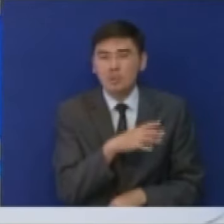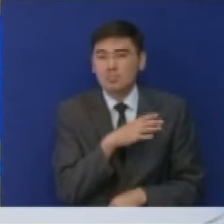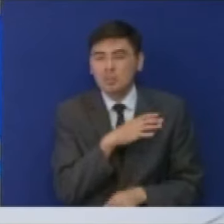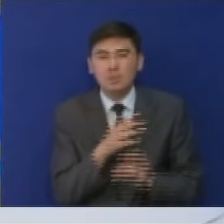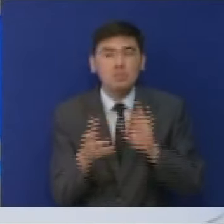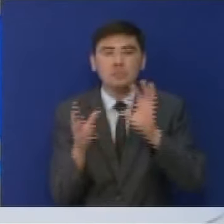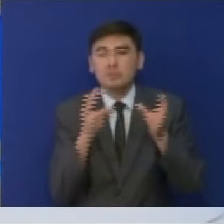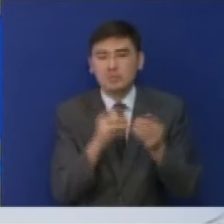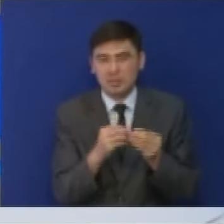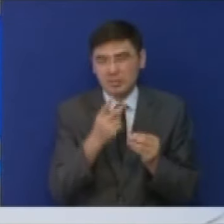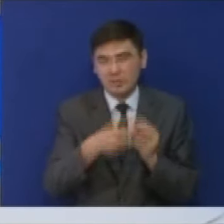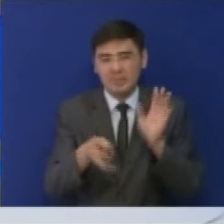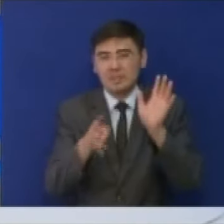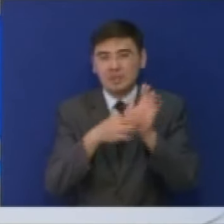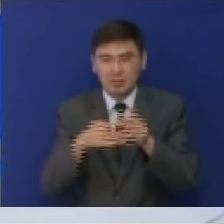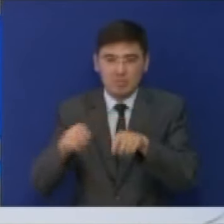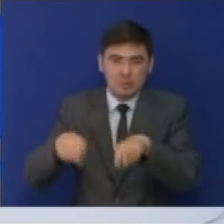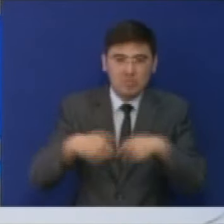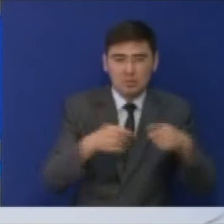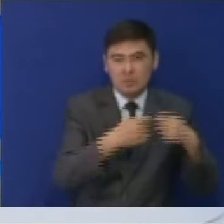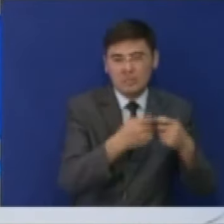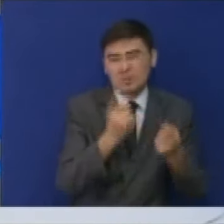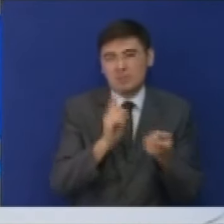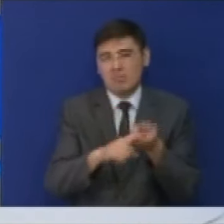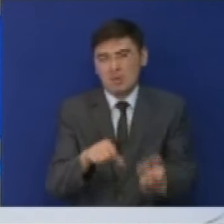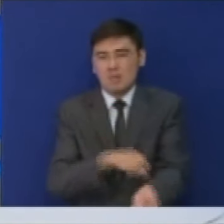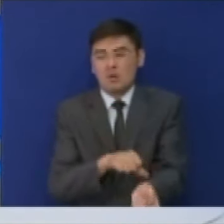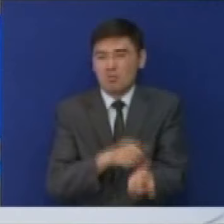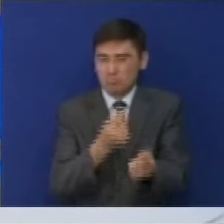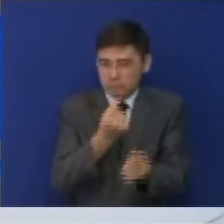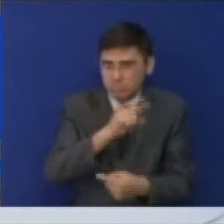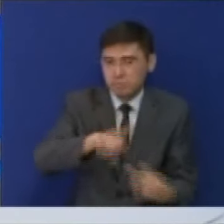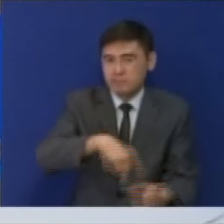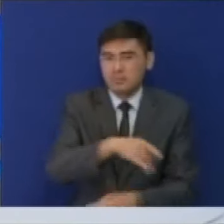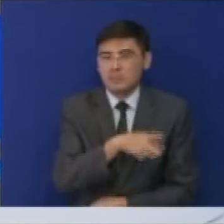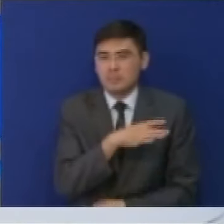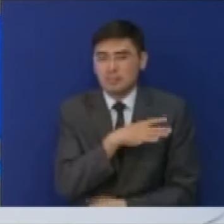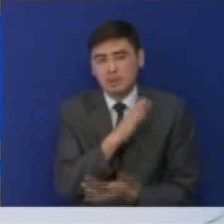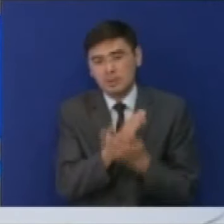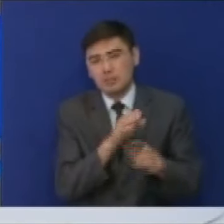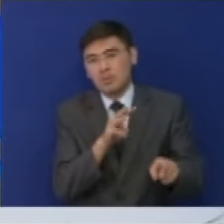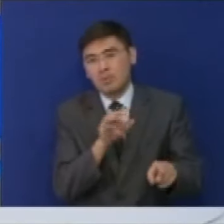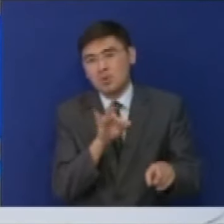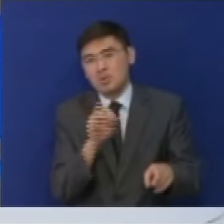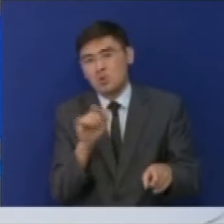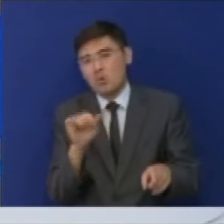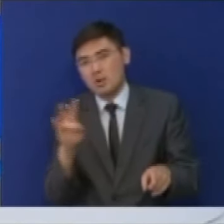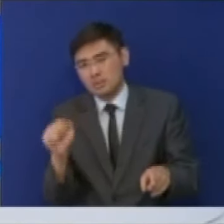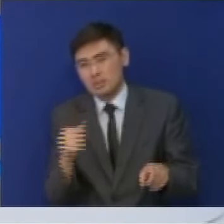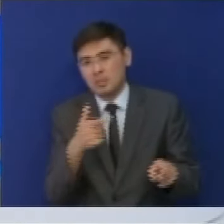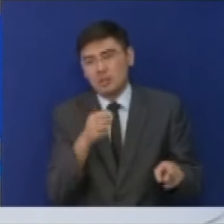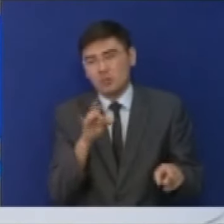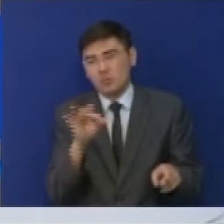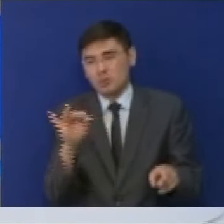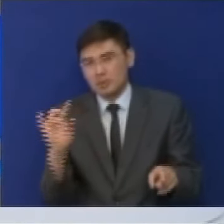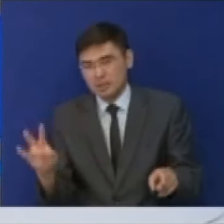и зарегистрировано 29 преступлений в сфере незаконного оборота наркотических средств. Среди них есть марихуана высушенная, героин,